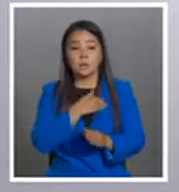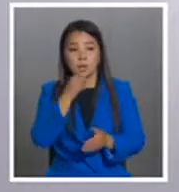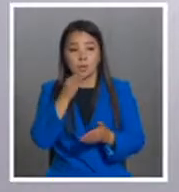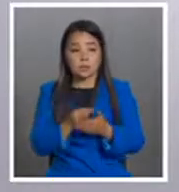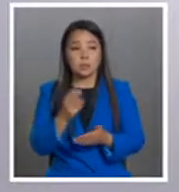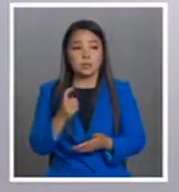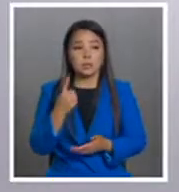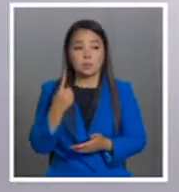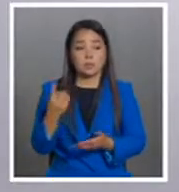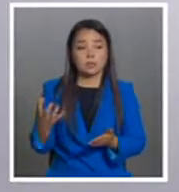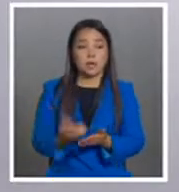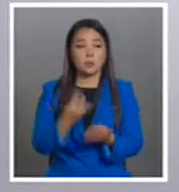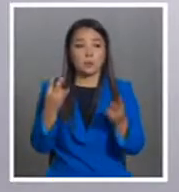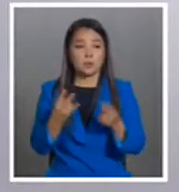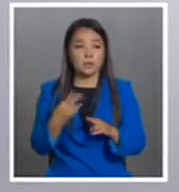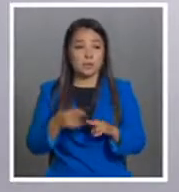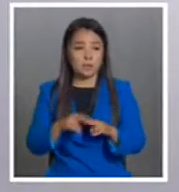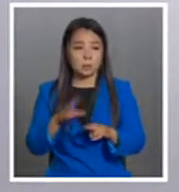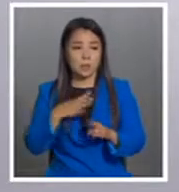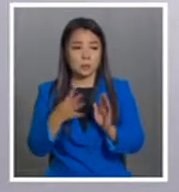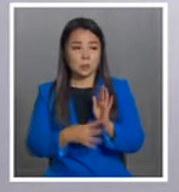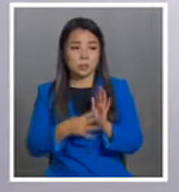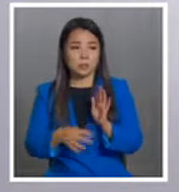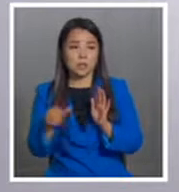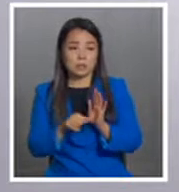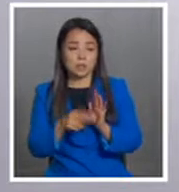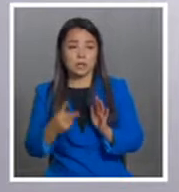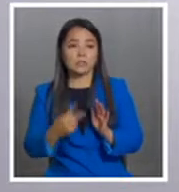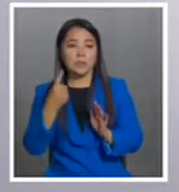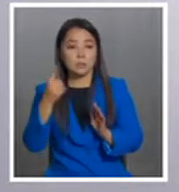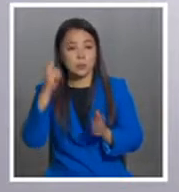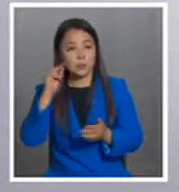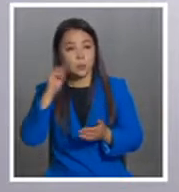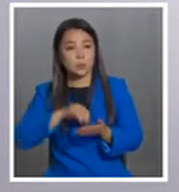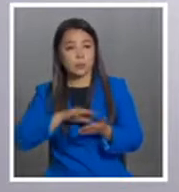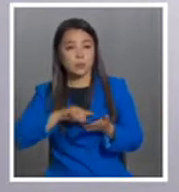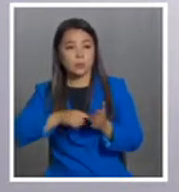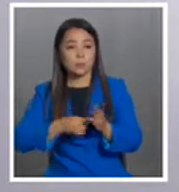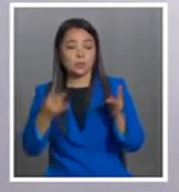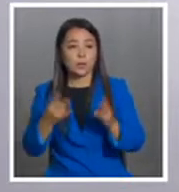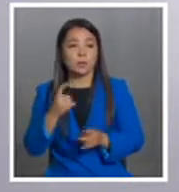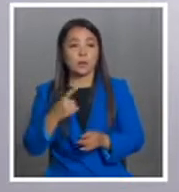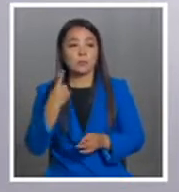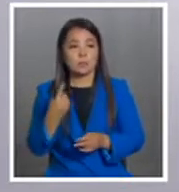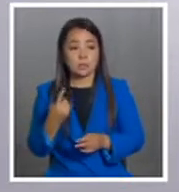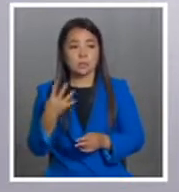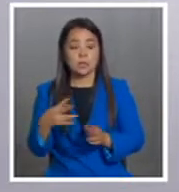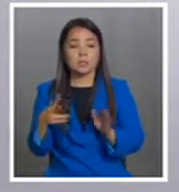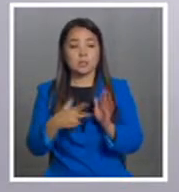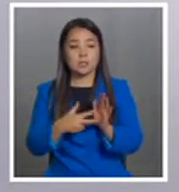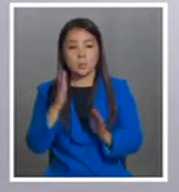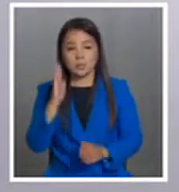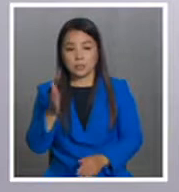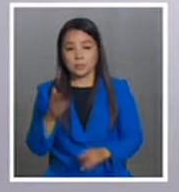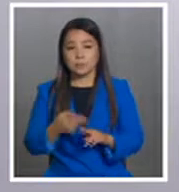x1-ді табу үшін шыққан нәтиже 96-ны 2-ден 1-ге көбейтеміз. Сонда x1-дің мәні 48-ге тең болады.